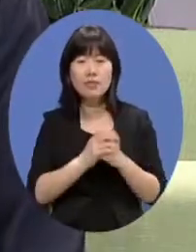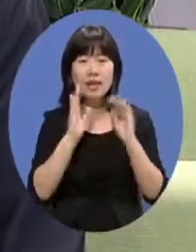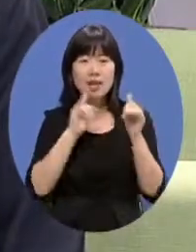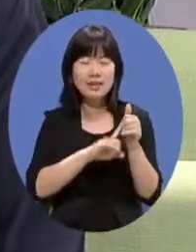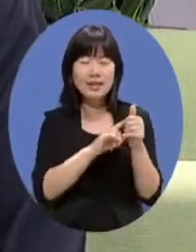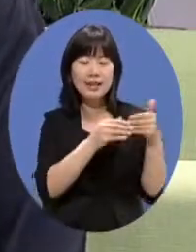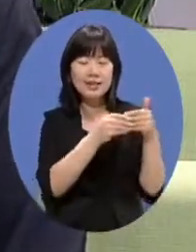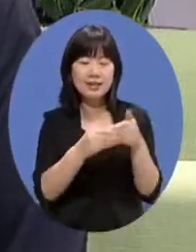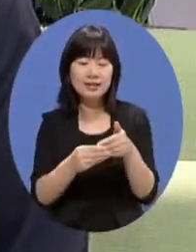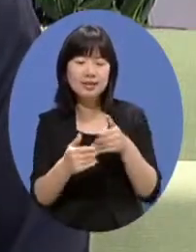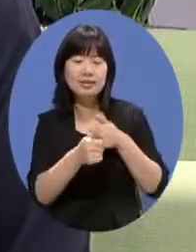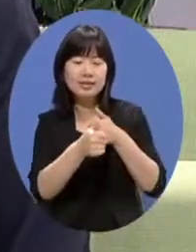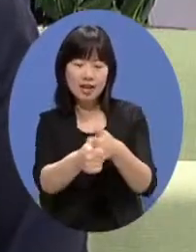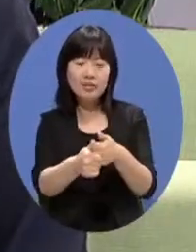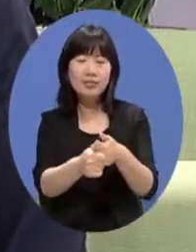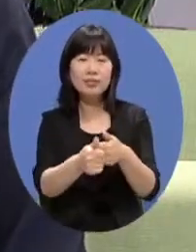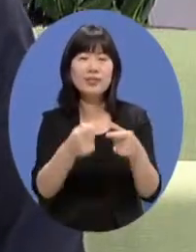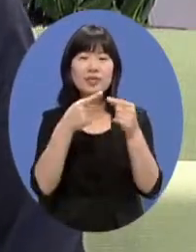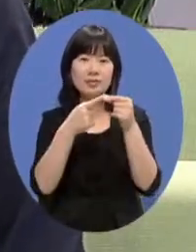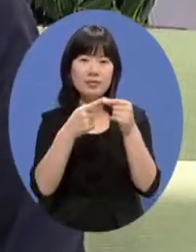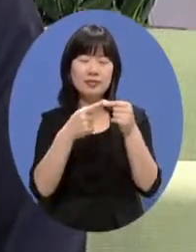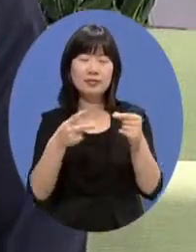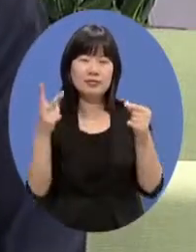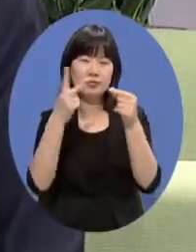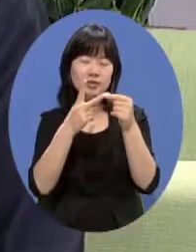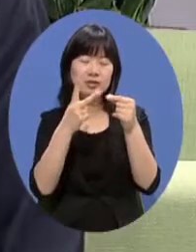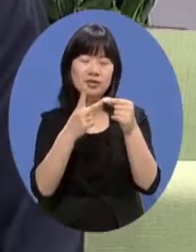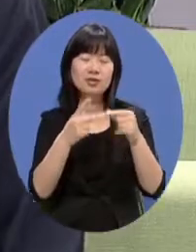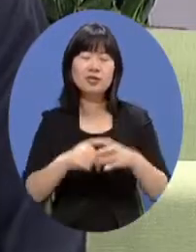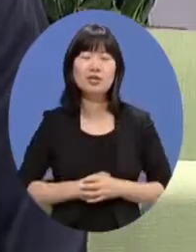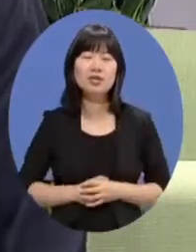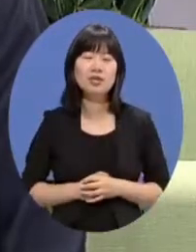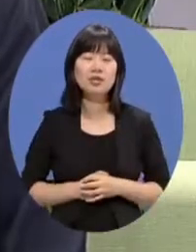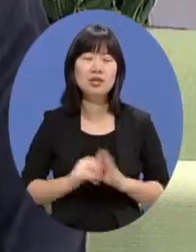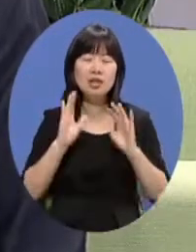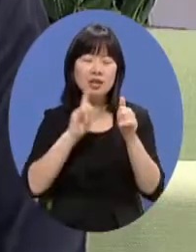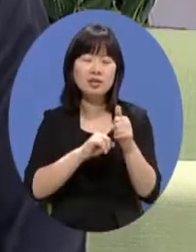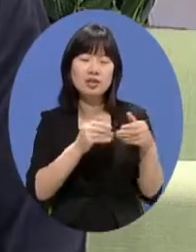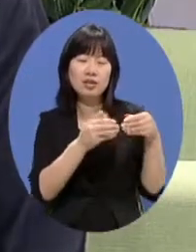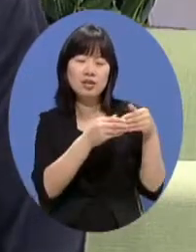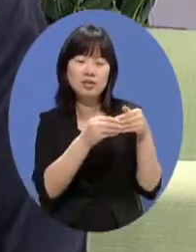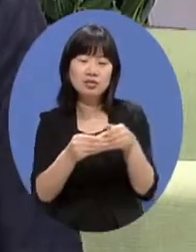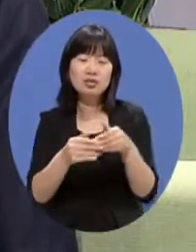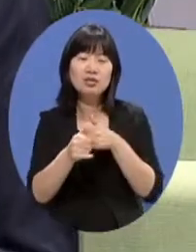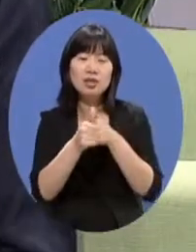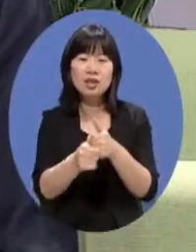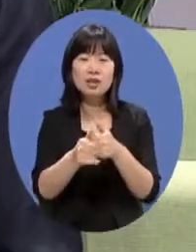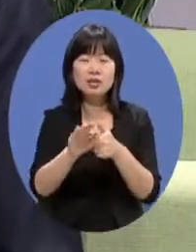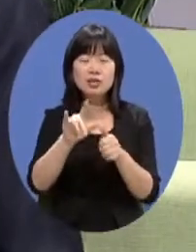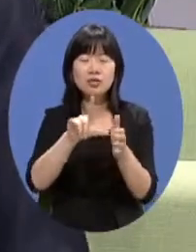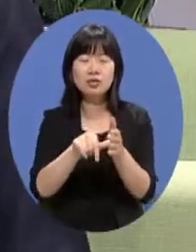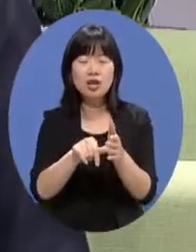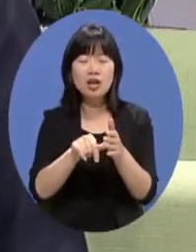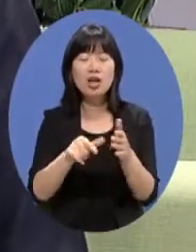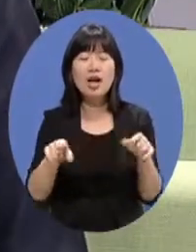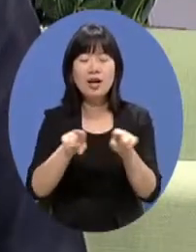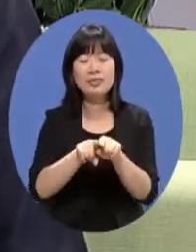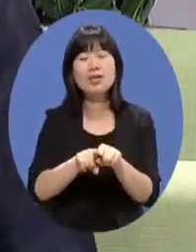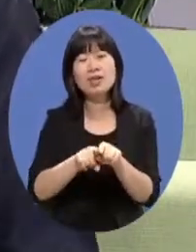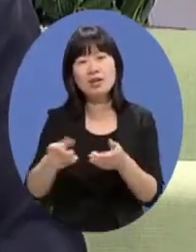아이가 이끄는 대로 따라라. 첫 번째 원칙입니다. 네. 두 번째 원칙은 아이가 이끄는 대로 따르되 그 순간을